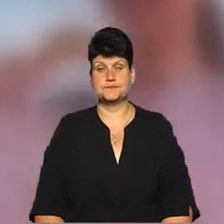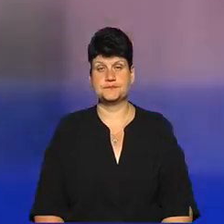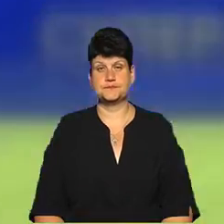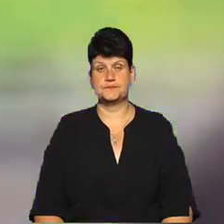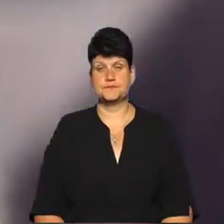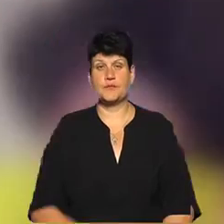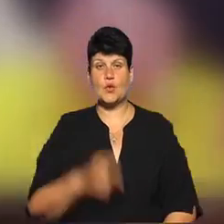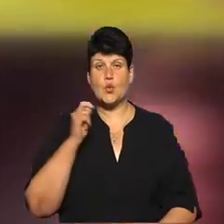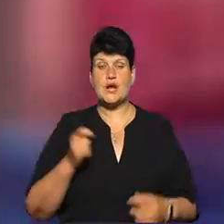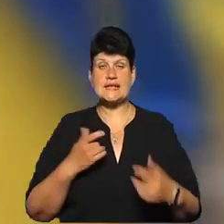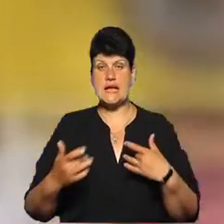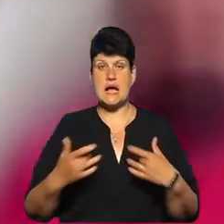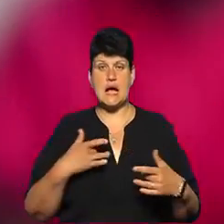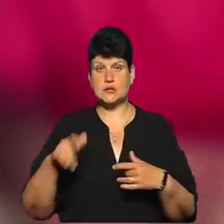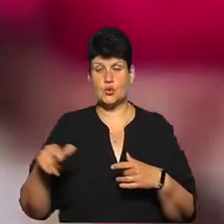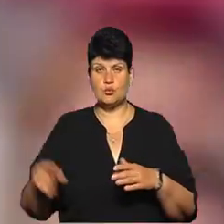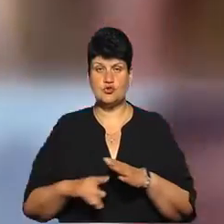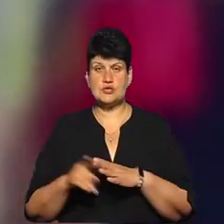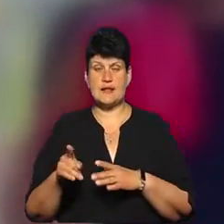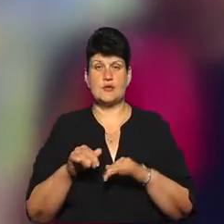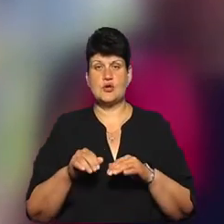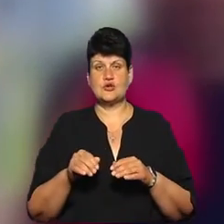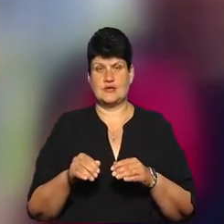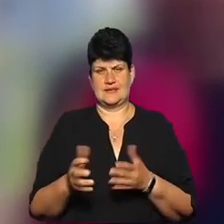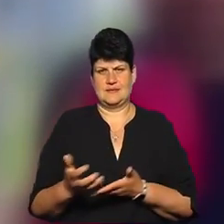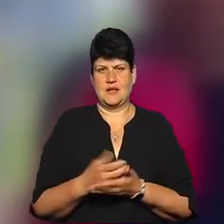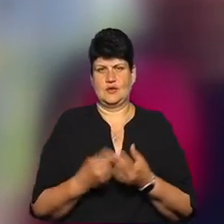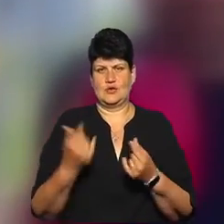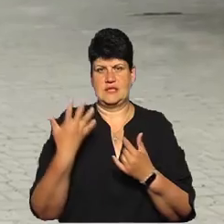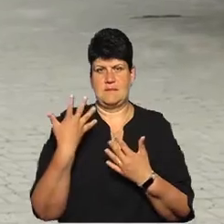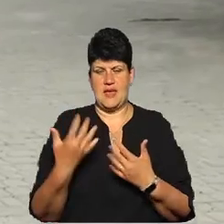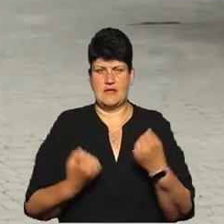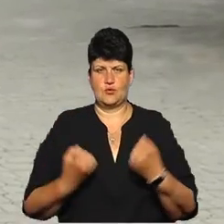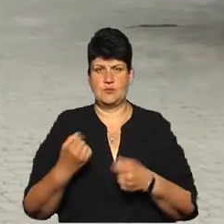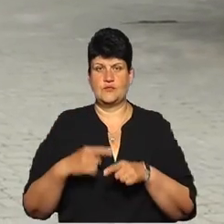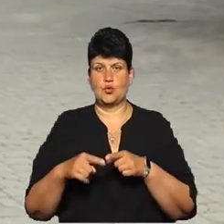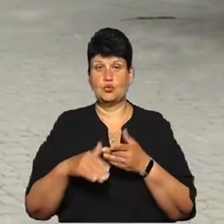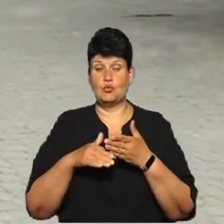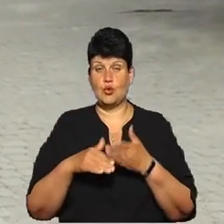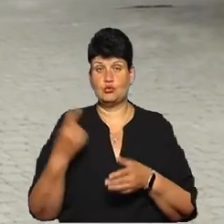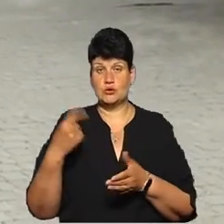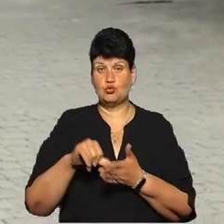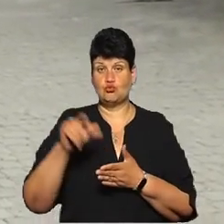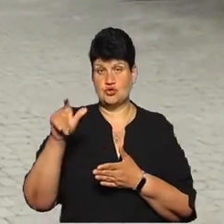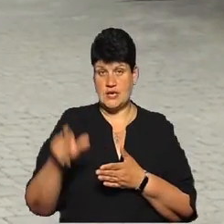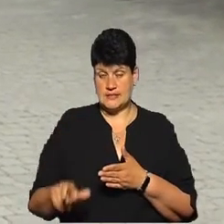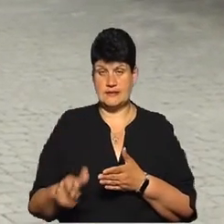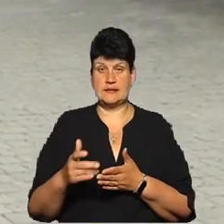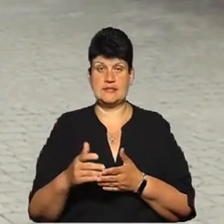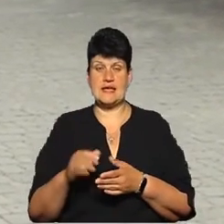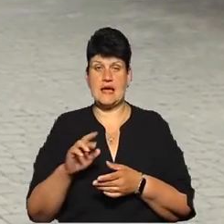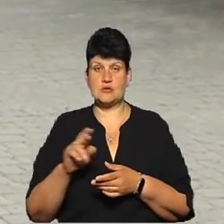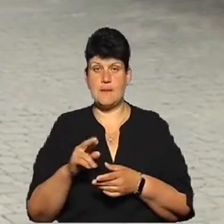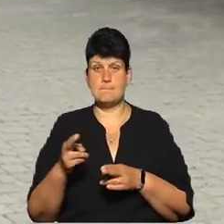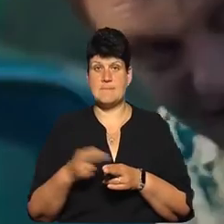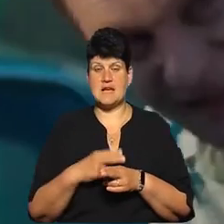Українські актори розпочали аукціон, щоб зібрати гроші на 5 автомобілів швидкої допомоги. Один із учасників аукціону – Ярослав Безкоровайний, який зараз